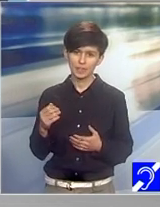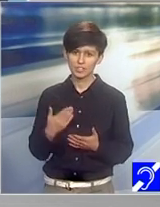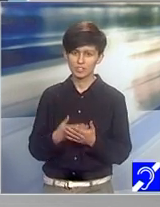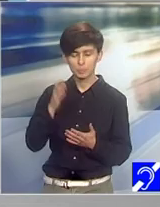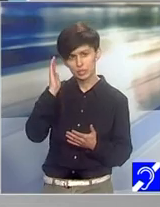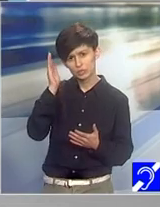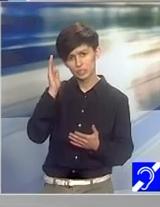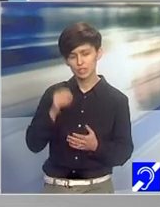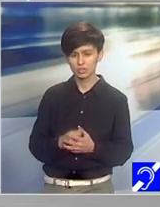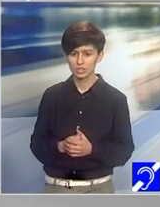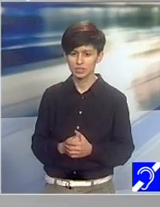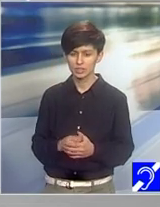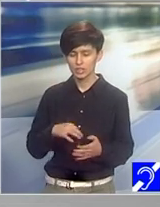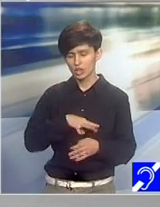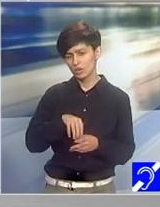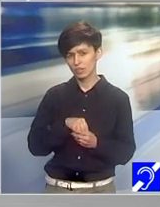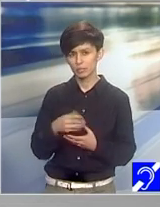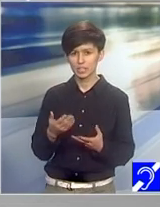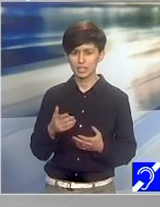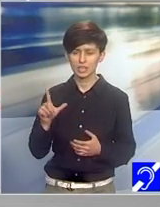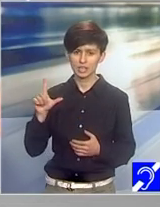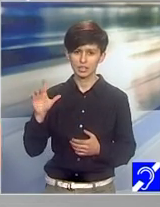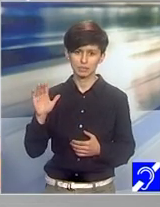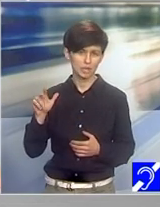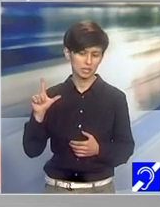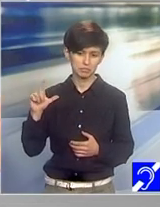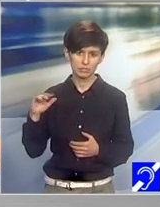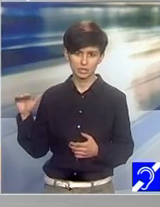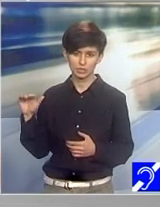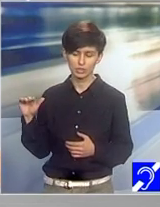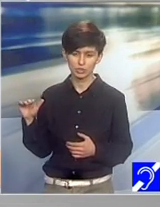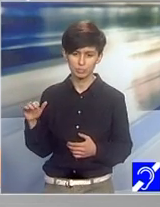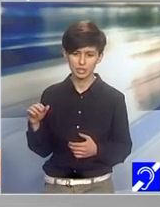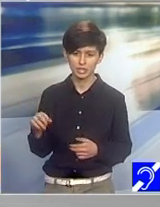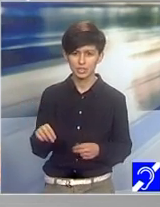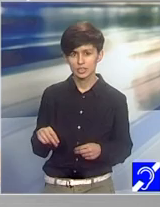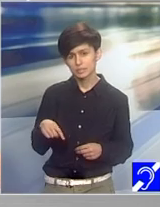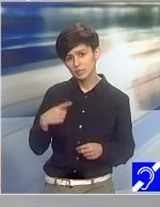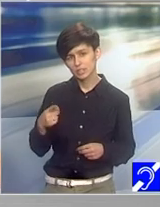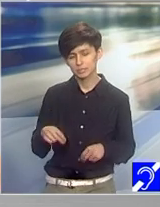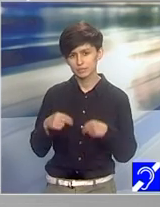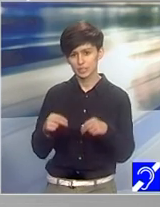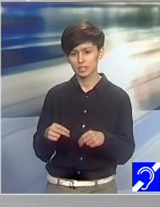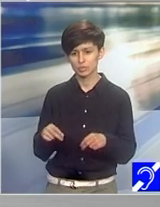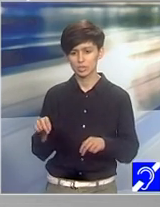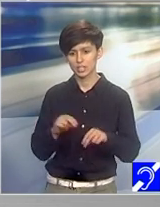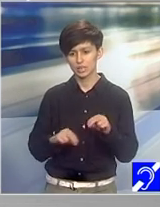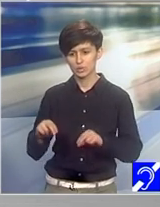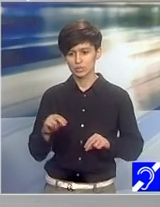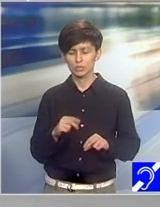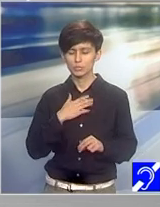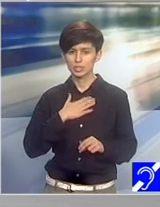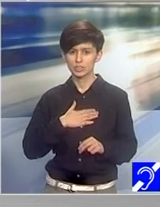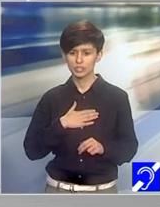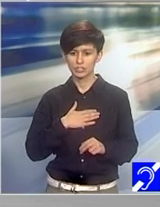copiii, o familie care și are doi copii mici și duce undeva și acolo au un club și vor să scoată copiii la,